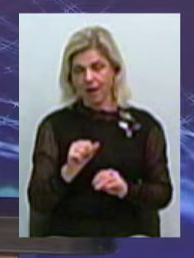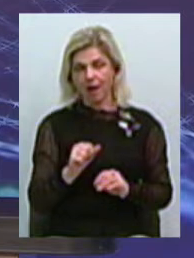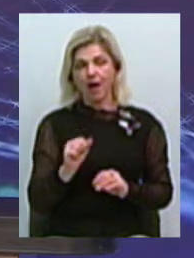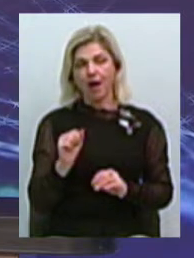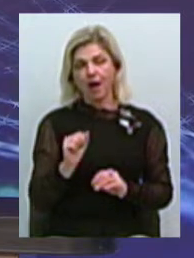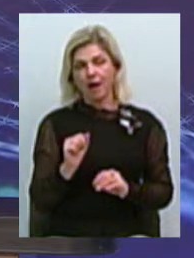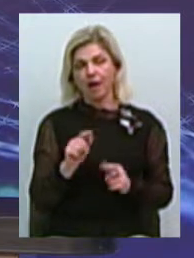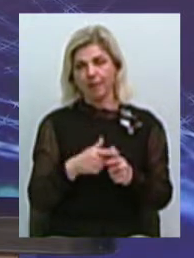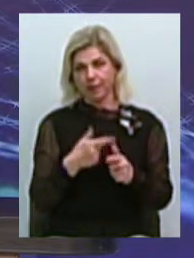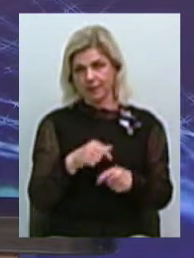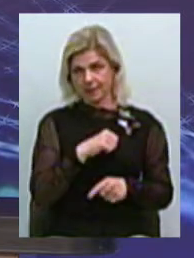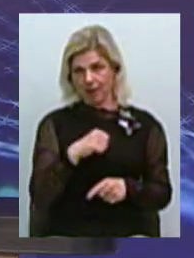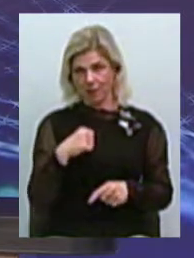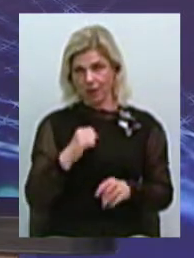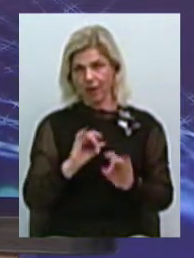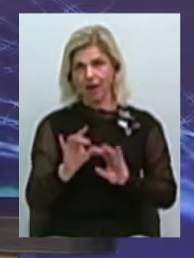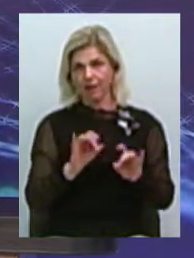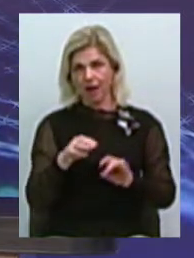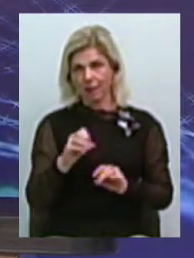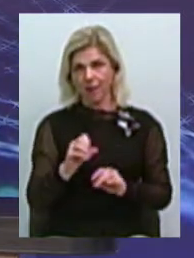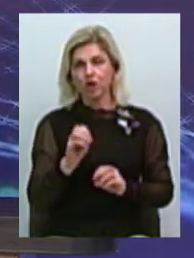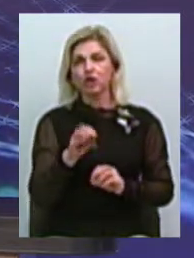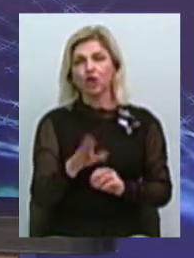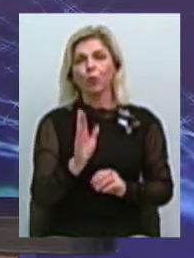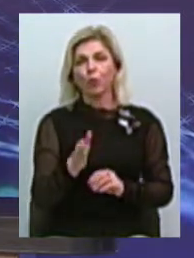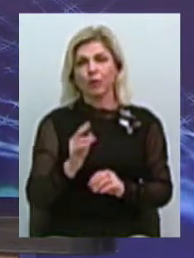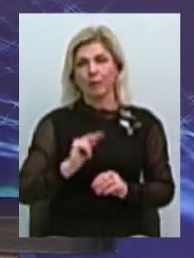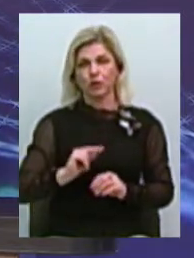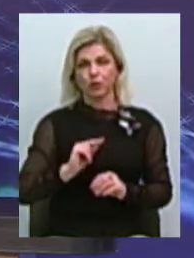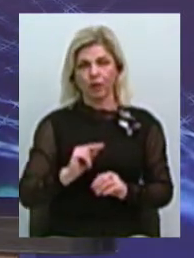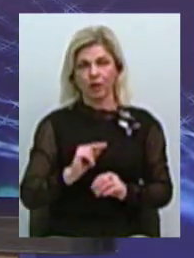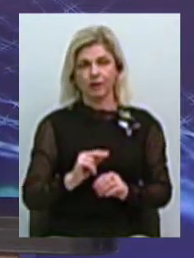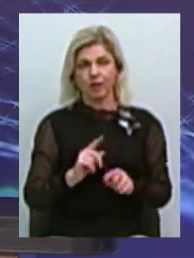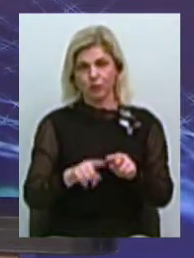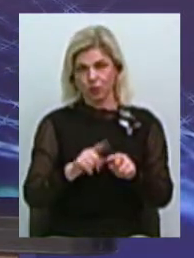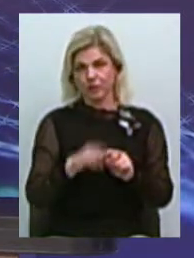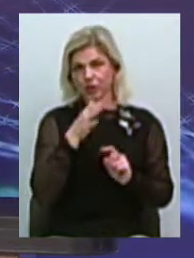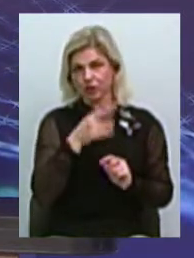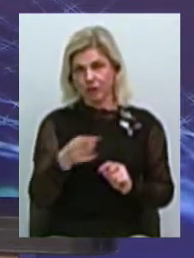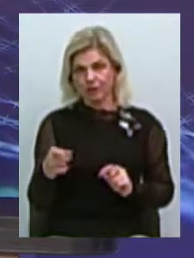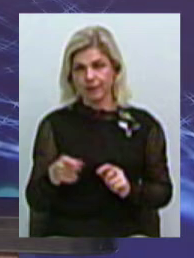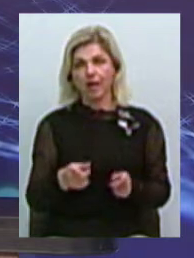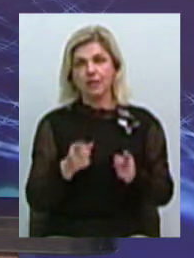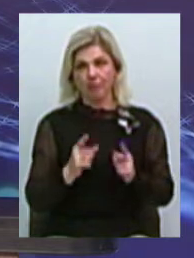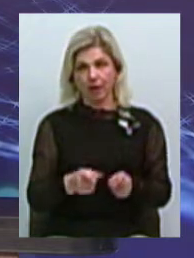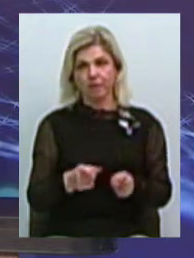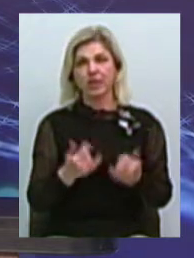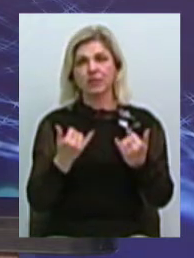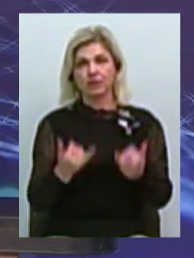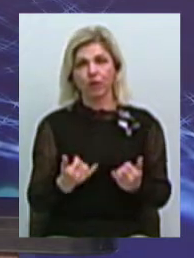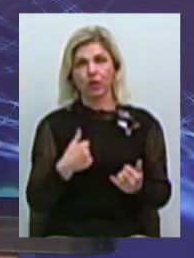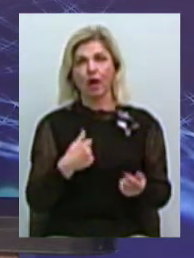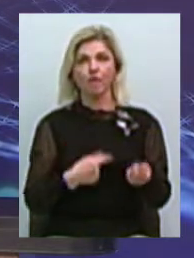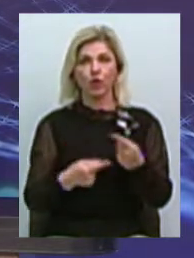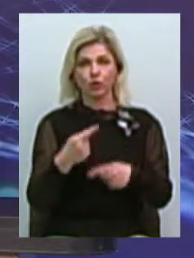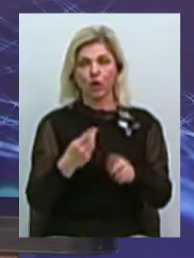верніше, саме реклама того, над чим ми будемо працювати в найближчий час. І насправді, буквально сьогодні я повернулася